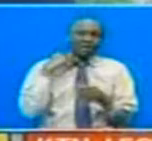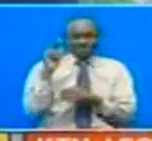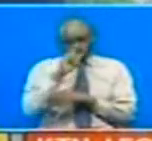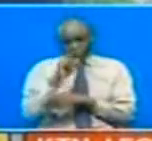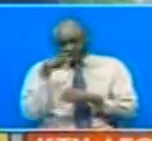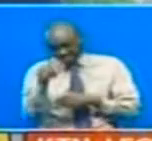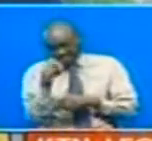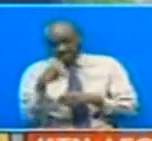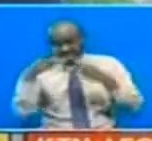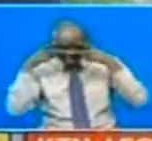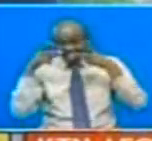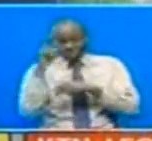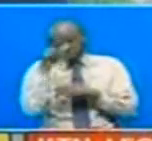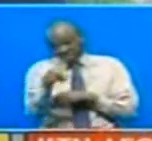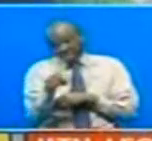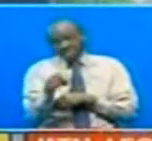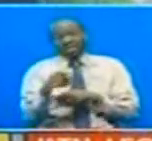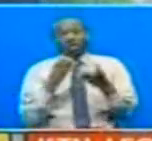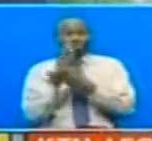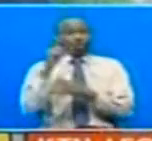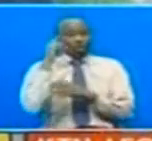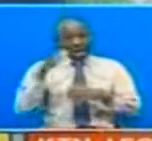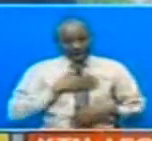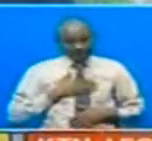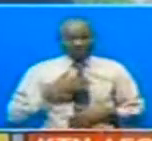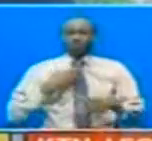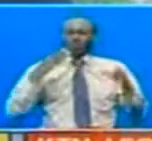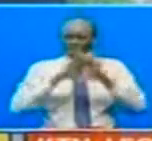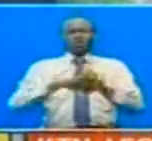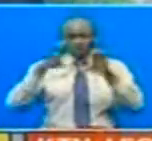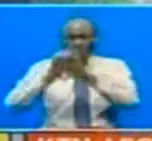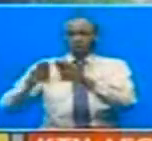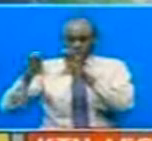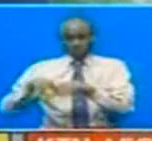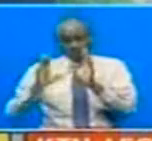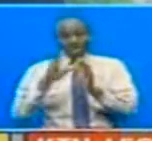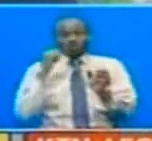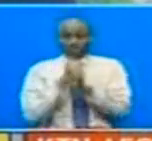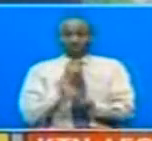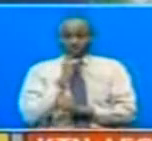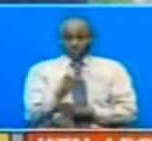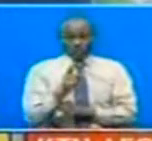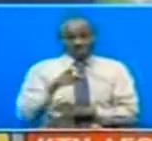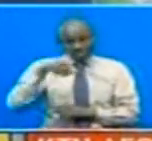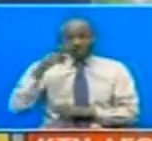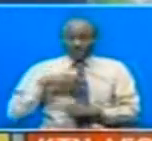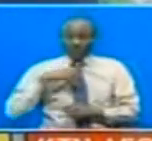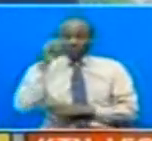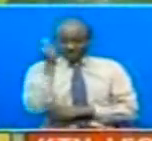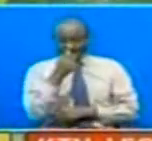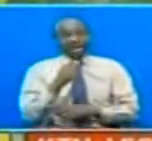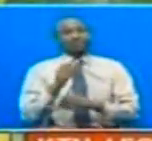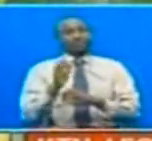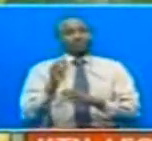wagaidi bado wanatumia katika sheria zetu, ndio tufunge milango yote, tuhakikishe ya kwamba wananchi wa Kenya wako